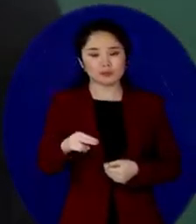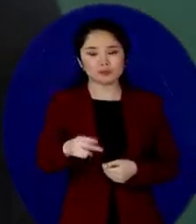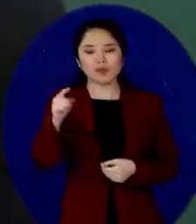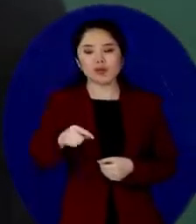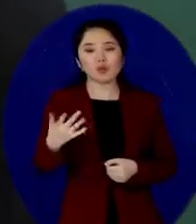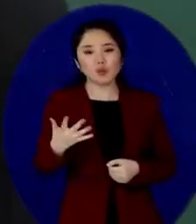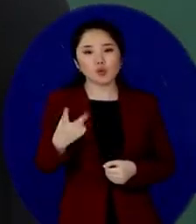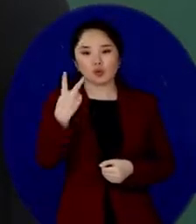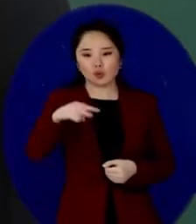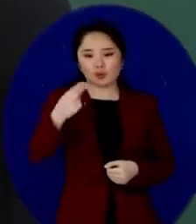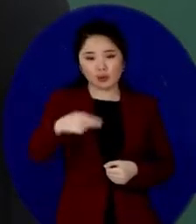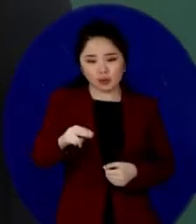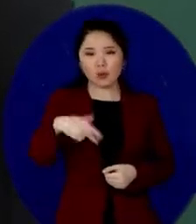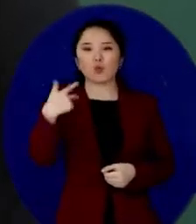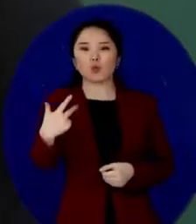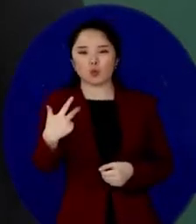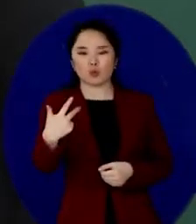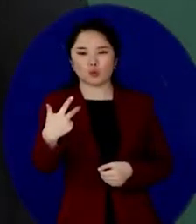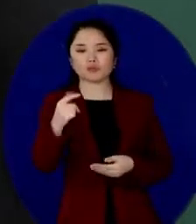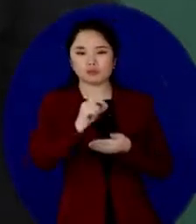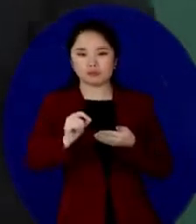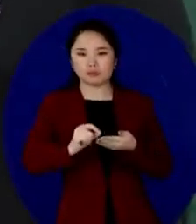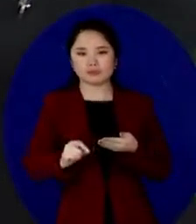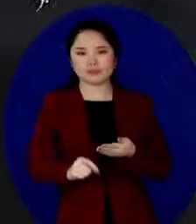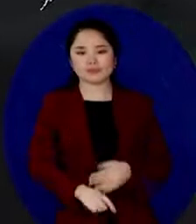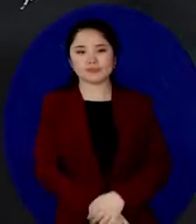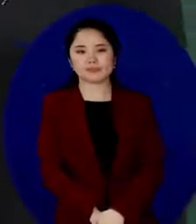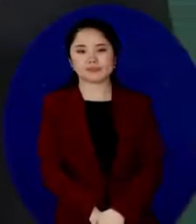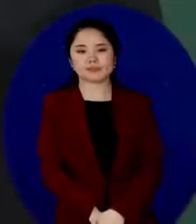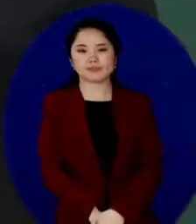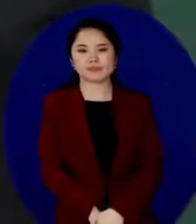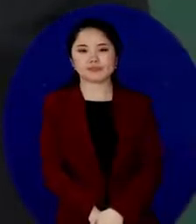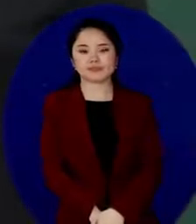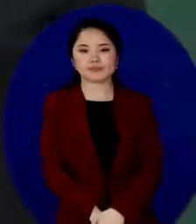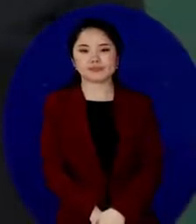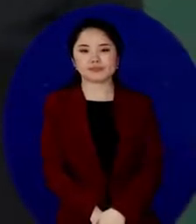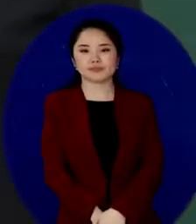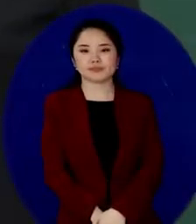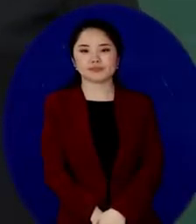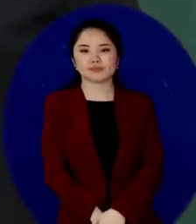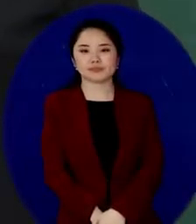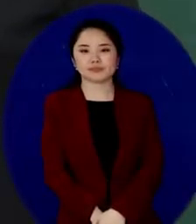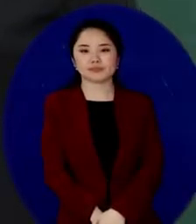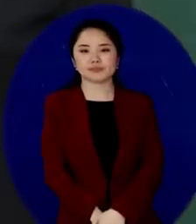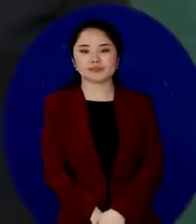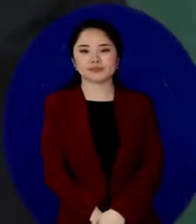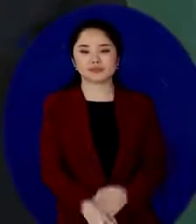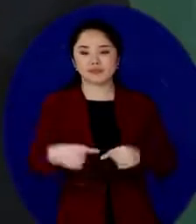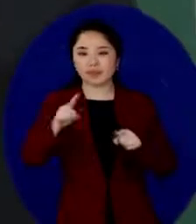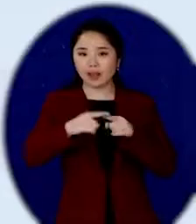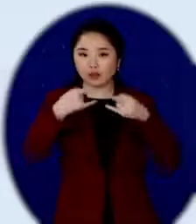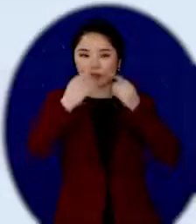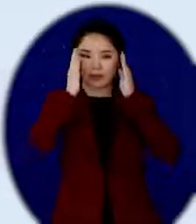Түүнийг бид нар үлдэгдэл 3 гэж тэмдэглэх нэ. За, дэлгэц рүү дахиад